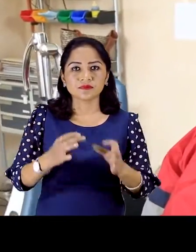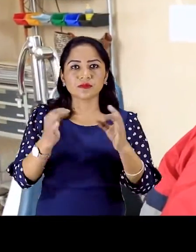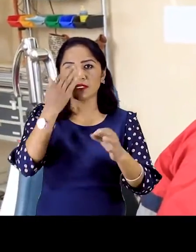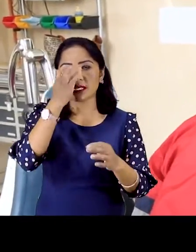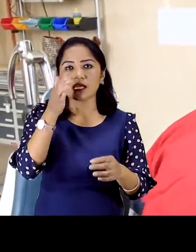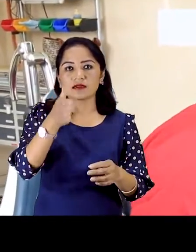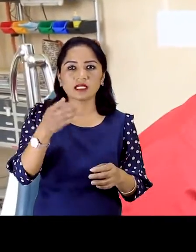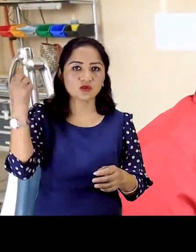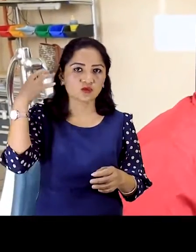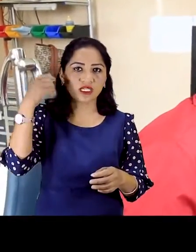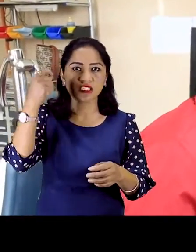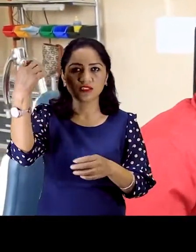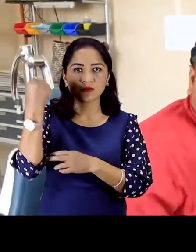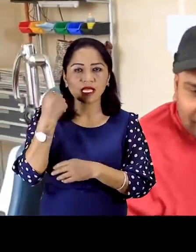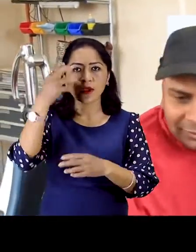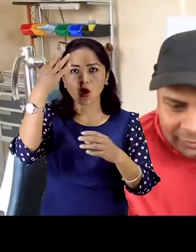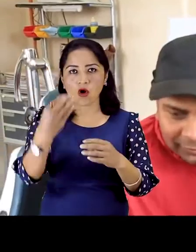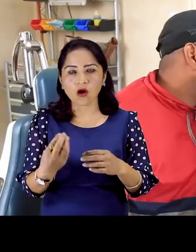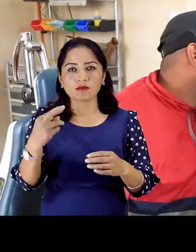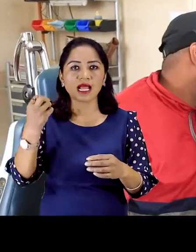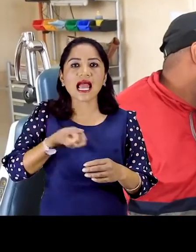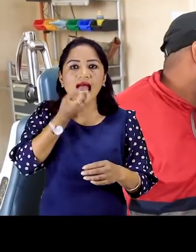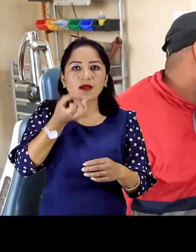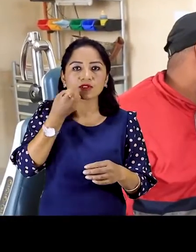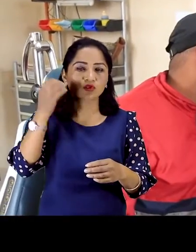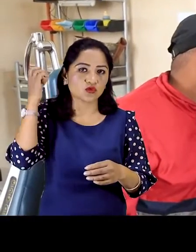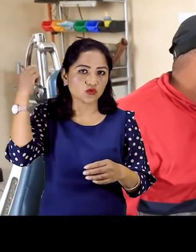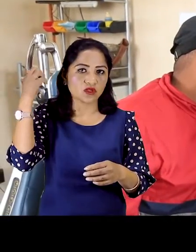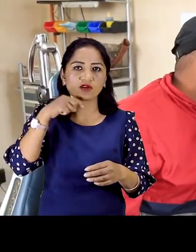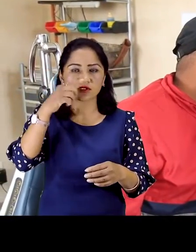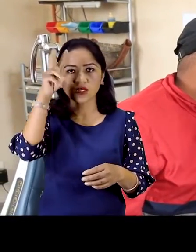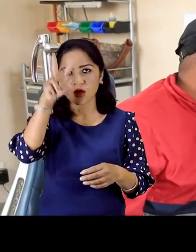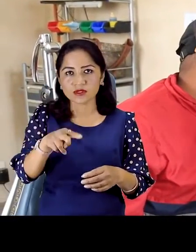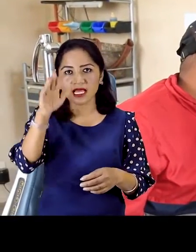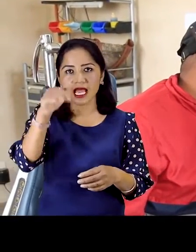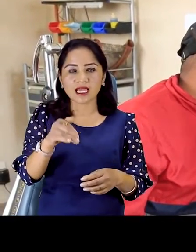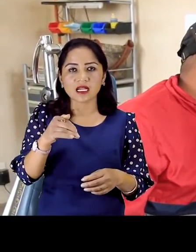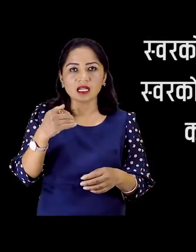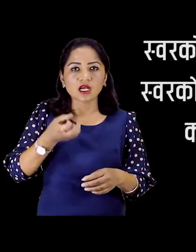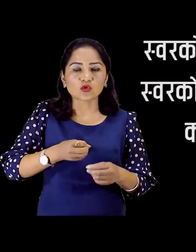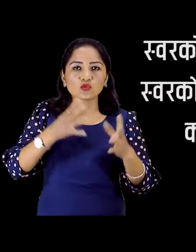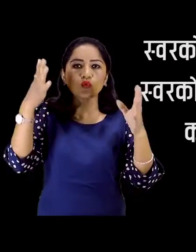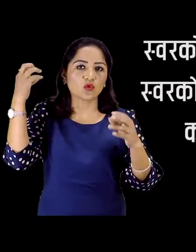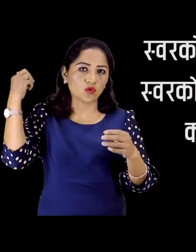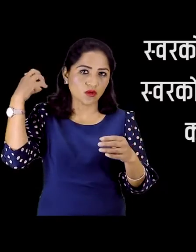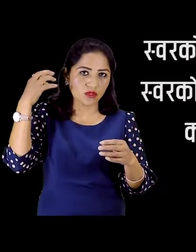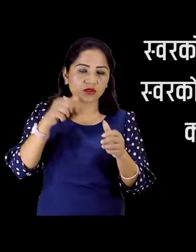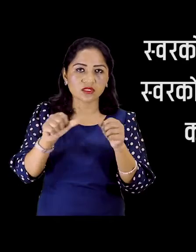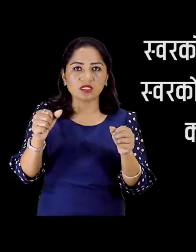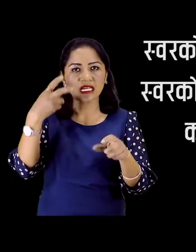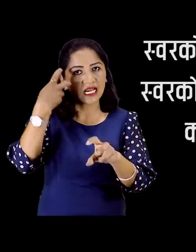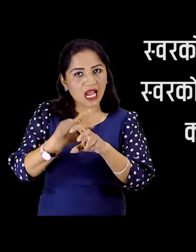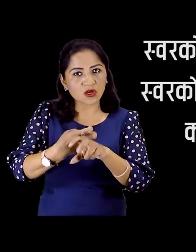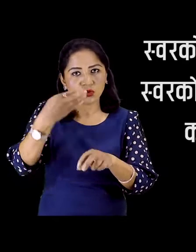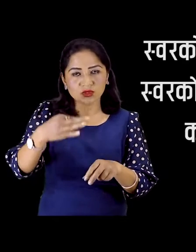बिभिन्न कारणले सुन्ने चमतामा रास वा आवाज हरु प्रे सुन्न नसकने अवस्था आई स्वरको मात्रा र गुंड